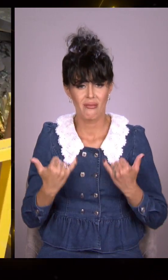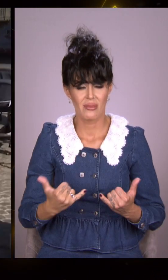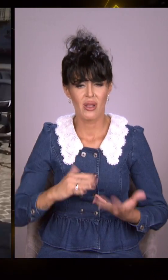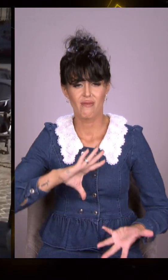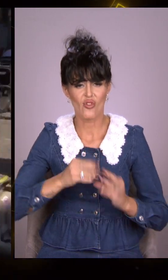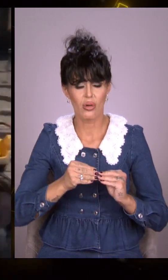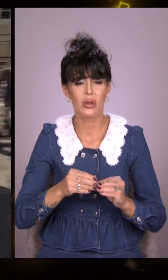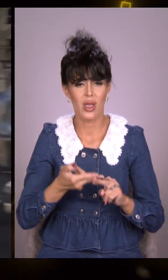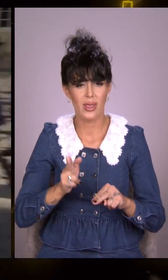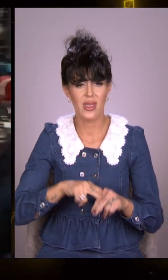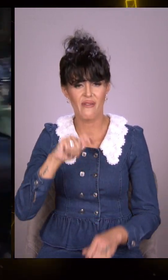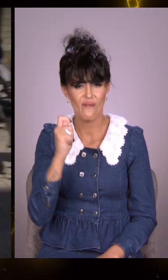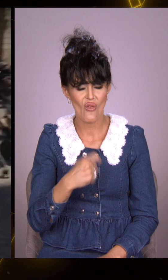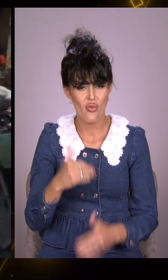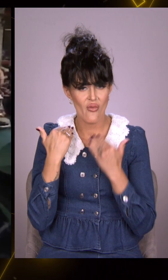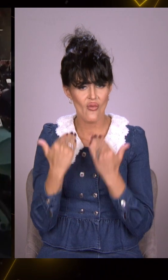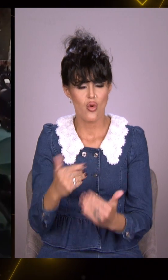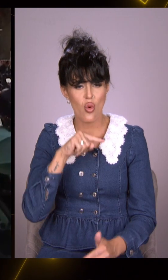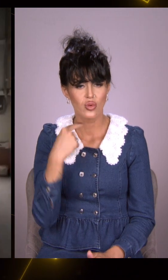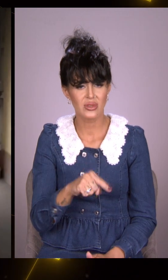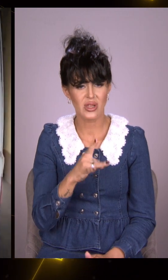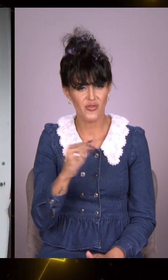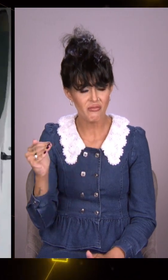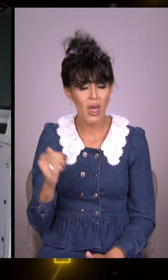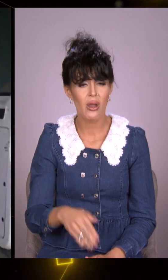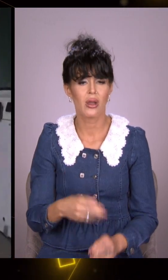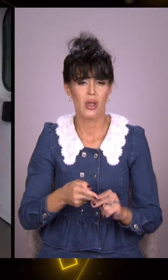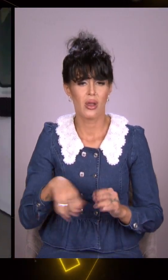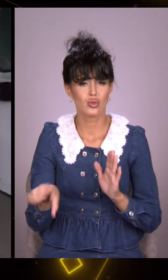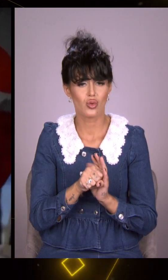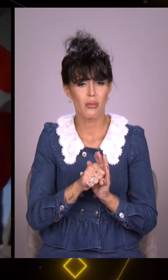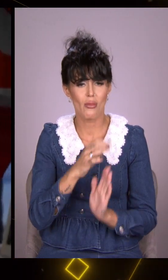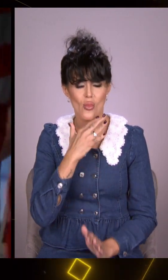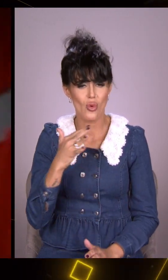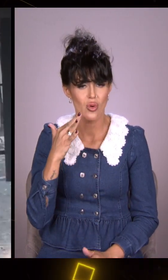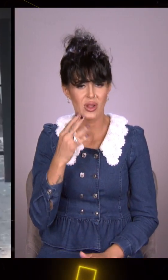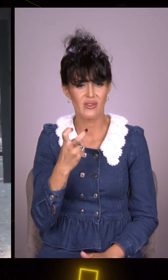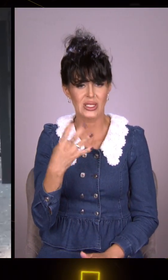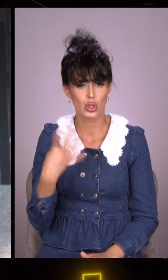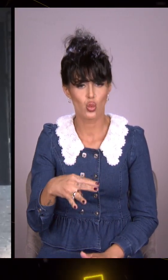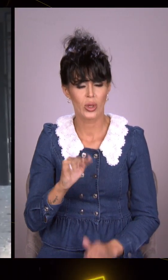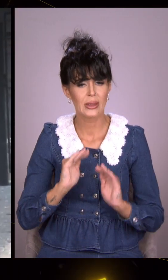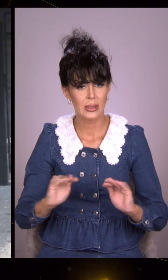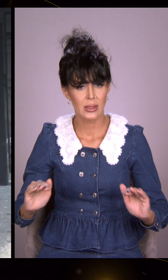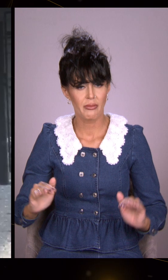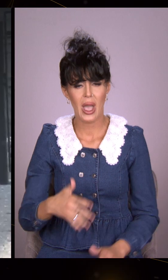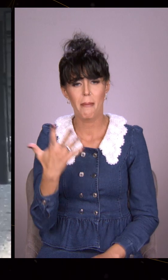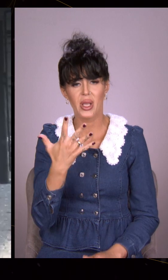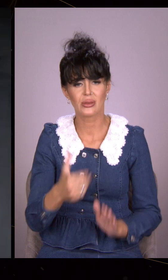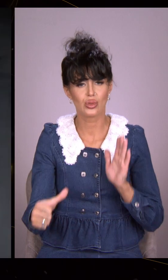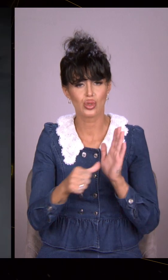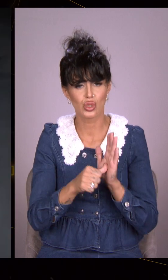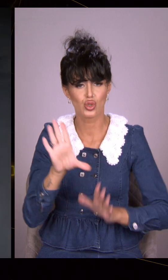військової агресії Російської Федерації загинуло щонайменше 240 дітей. 56